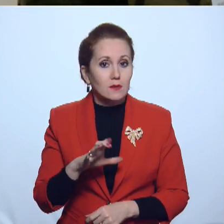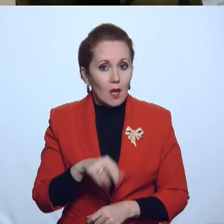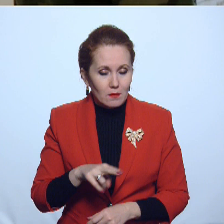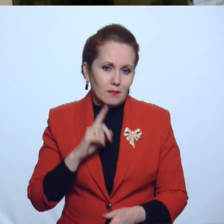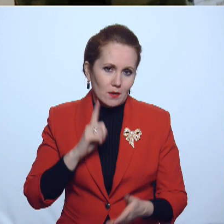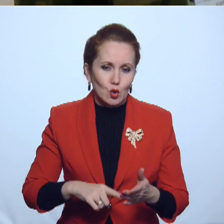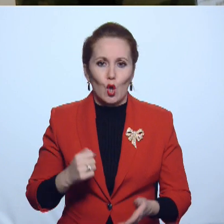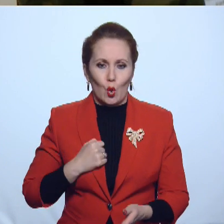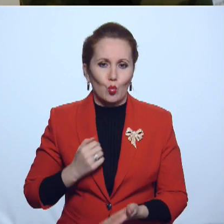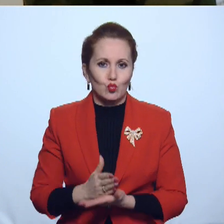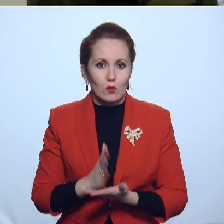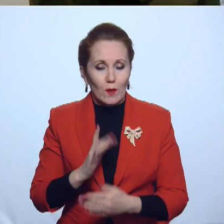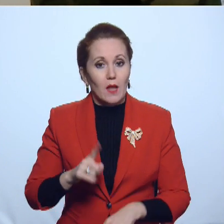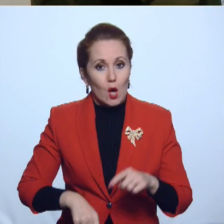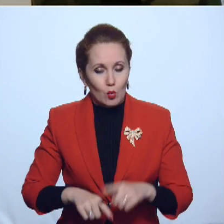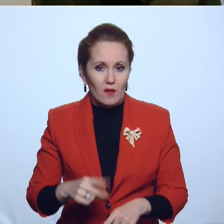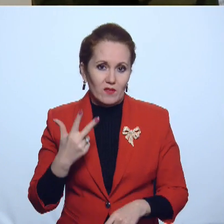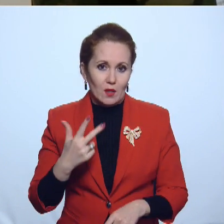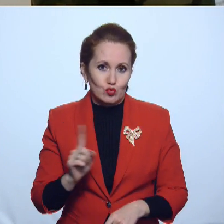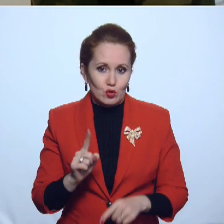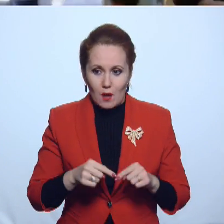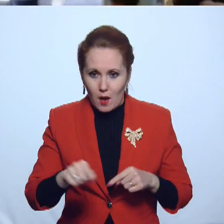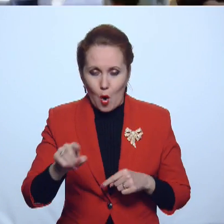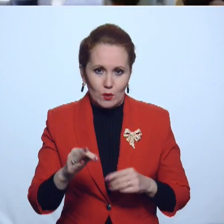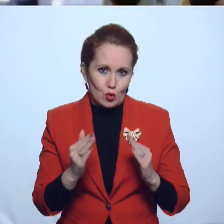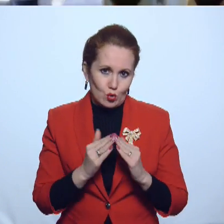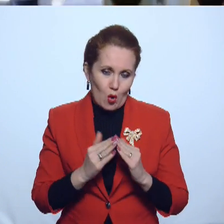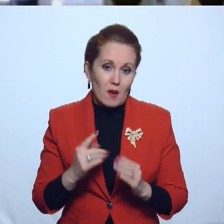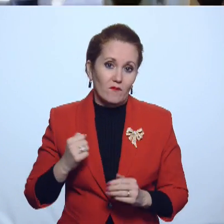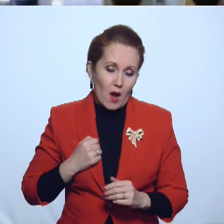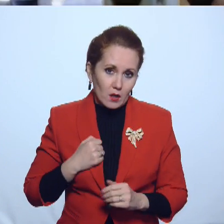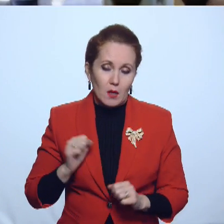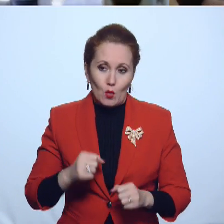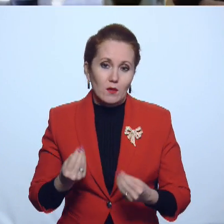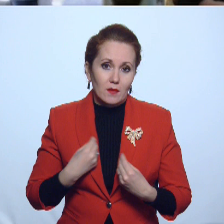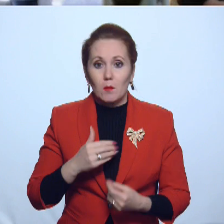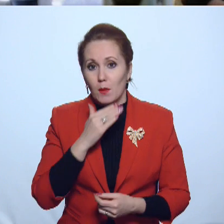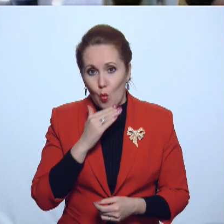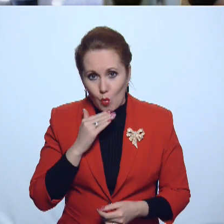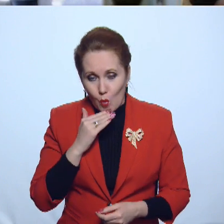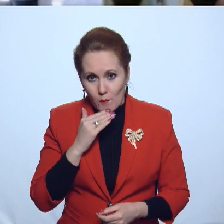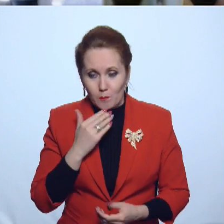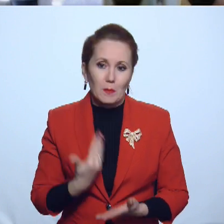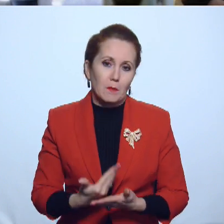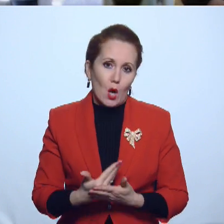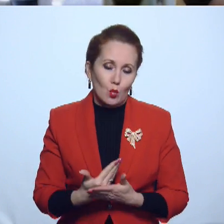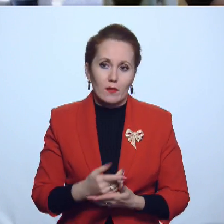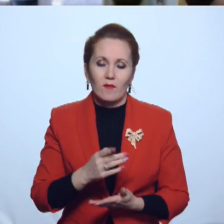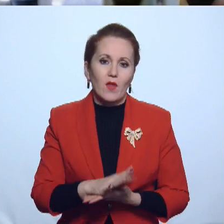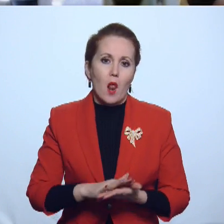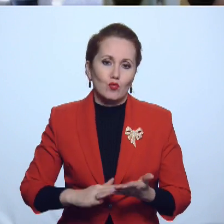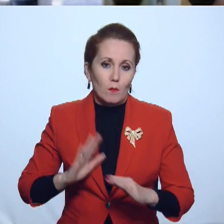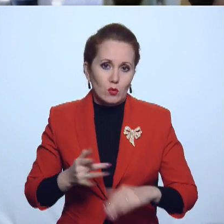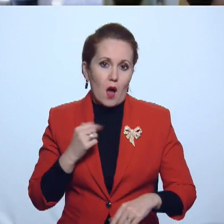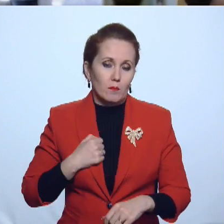надеется, что служить будет на родине в 3 часах езды от дома. Служба в армии мне может дать многое. К примеру, в дальнейшем